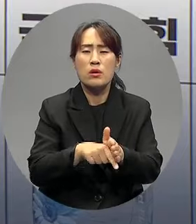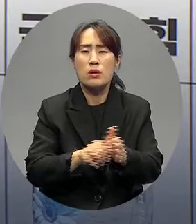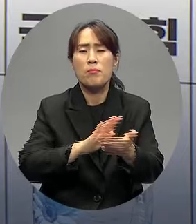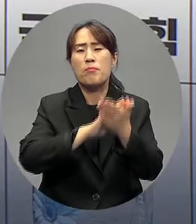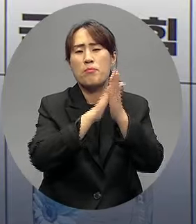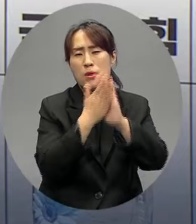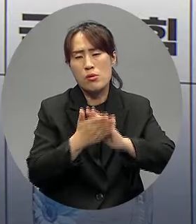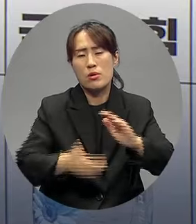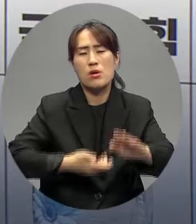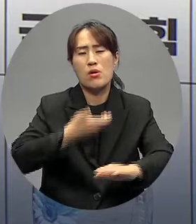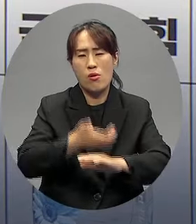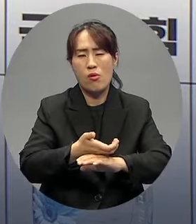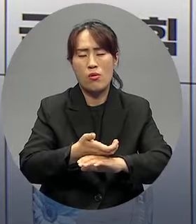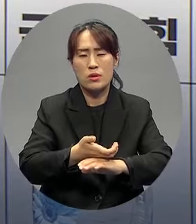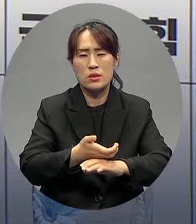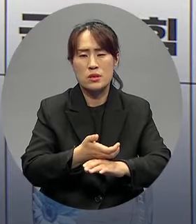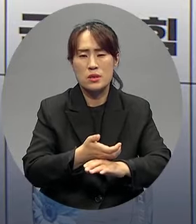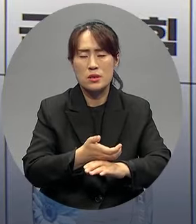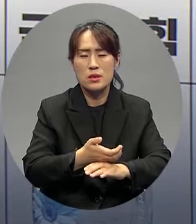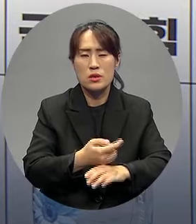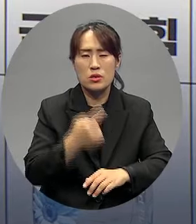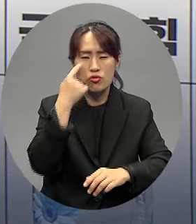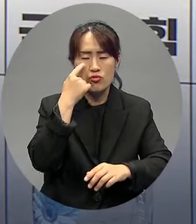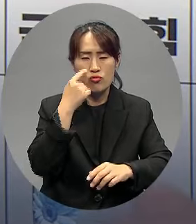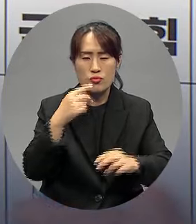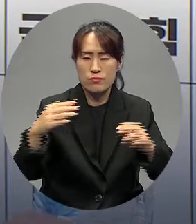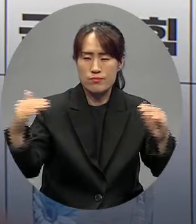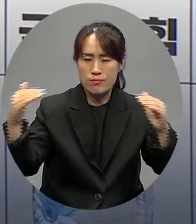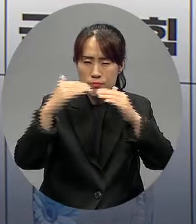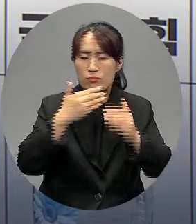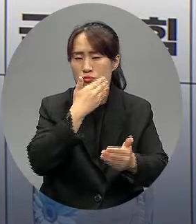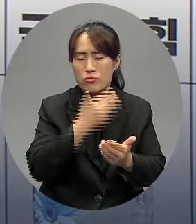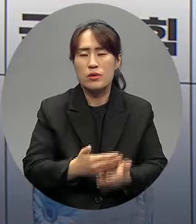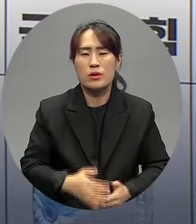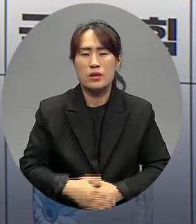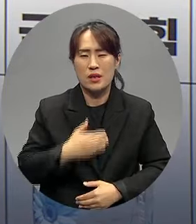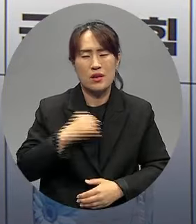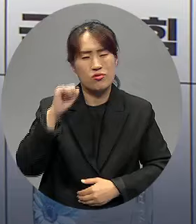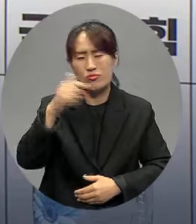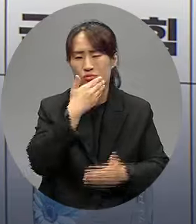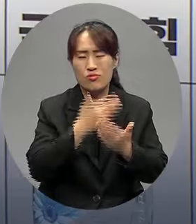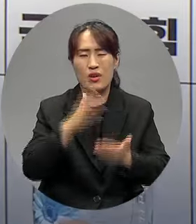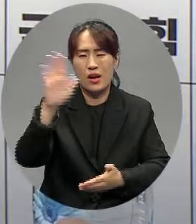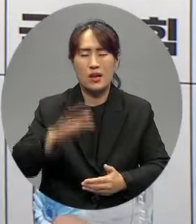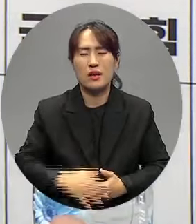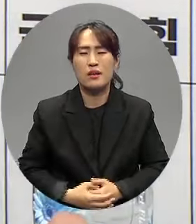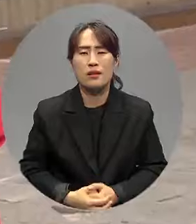혁신과 주민들한테 다가가는 눈높이에 맞추는 일이 중요해요. 그 일을 하기도 바빠서.